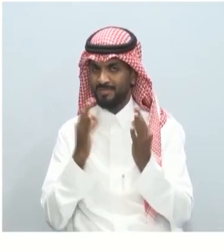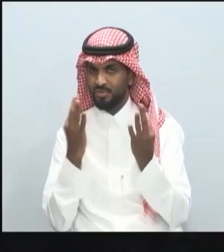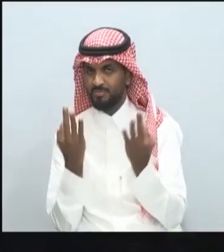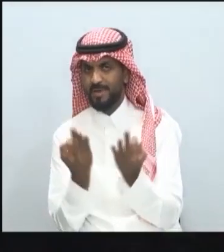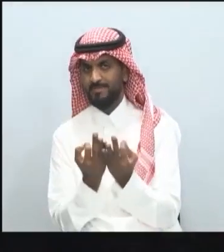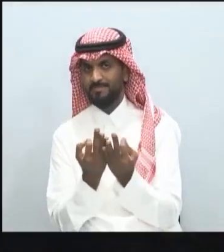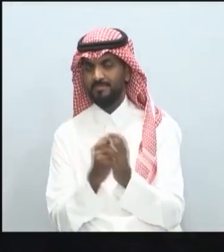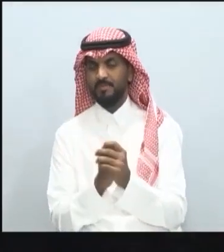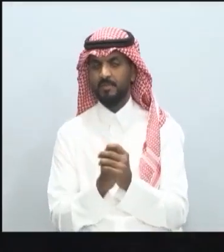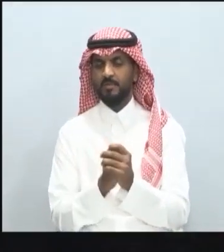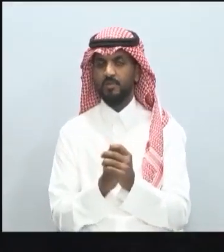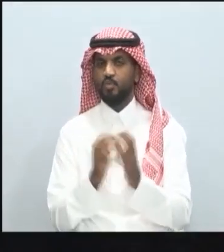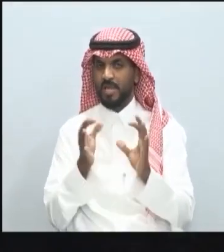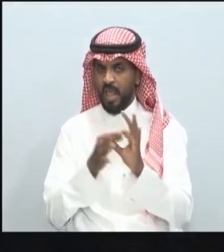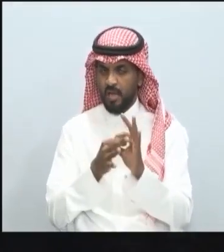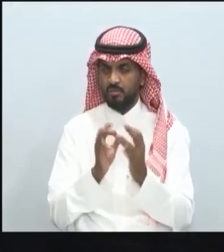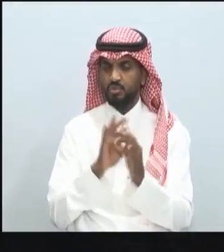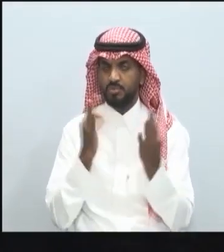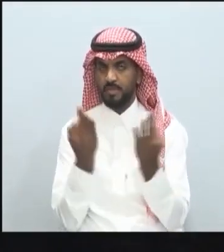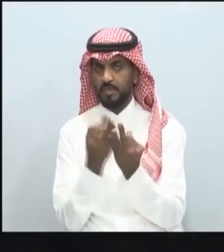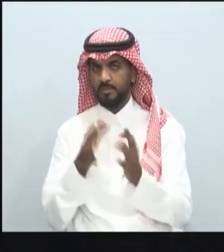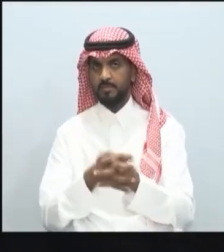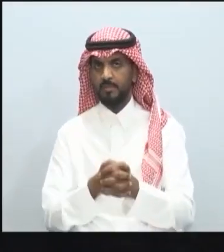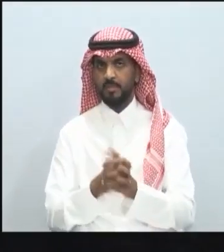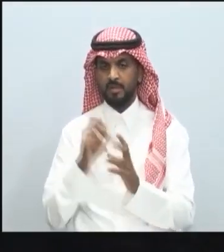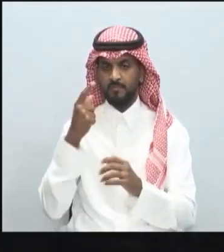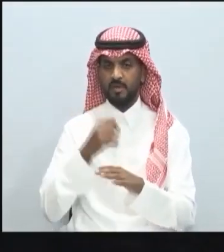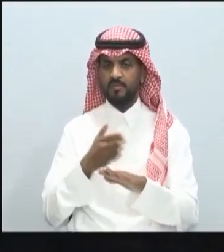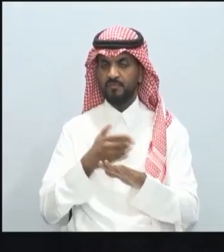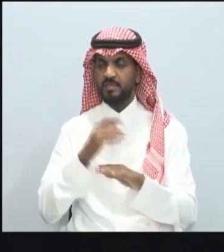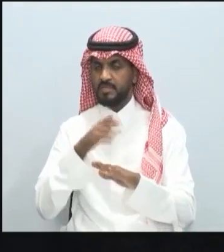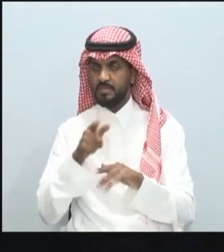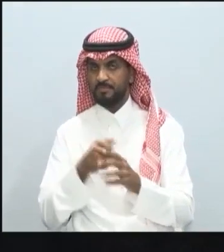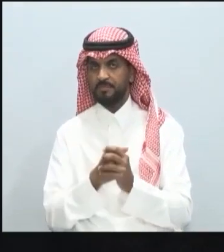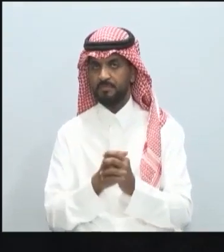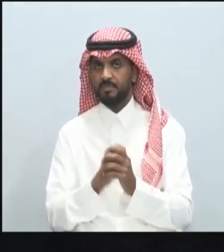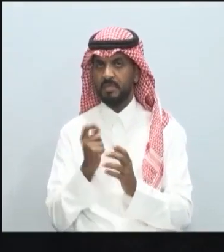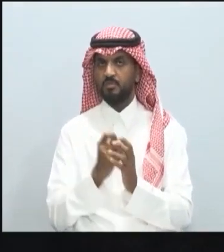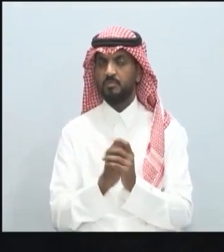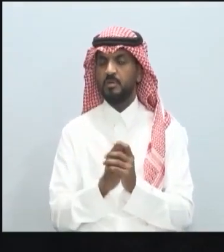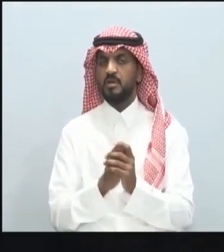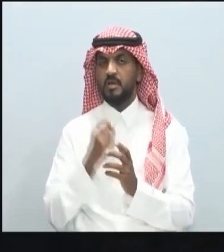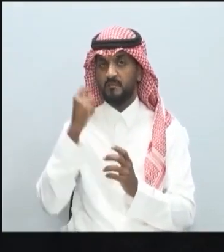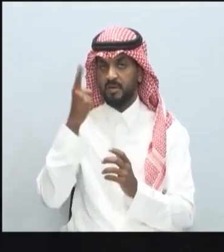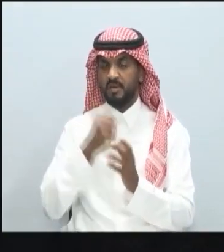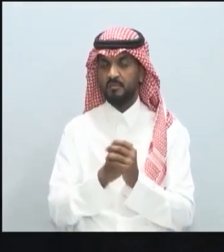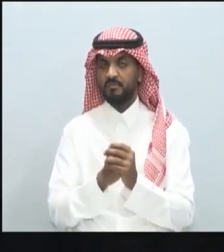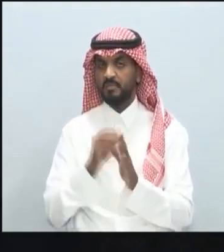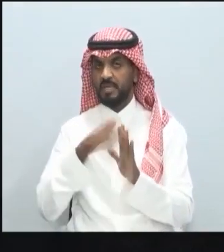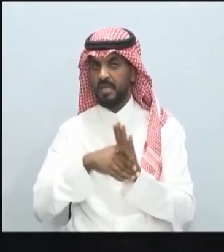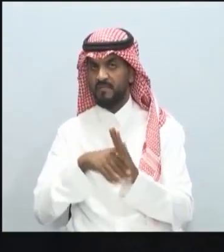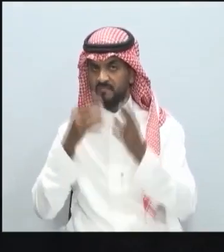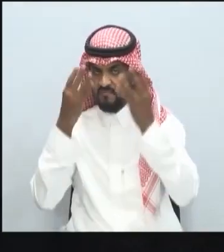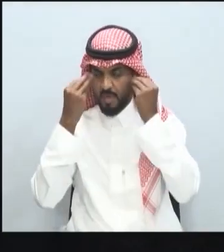اهميه الاصغاء في بناء العلاقات الاجتماعيه وهذه من الافكار التي ايضا وردت في النص بامكانك انت تكتب الافكار التي وردت في النص من خلال